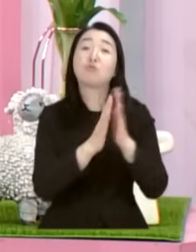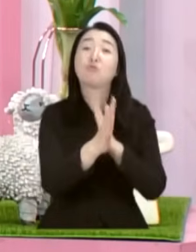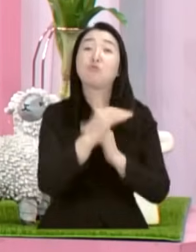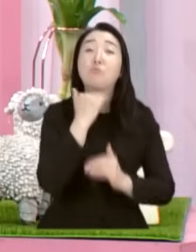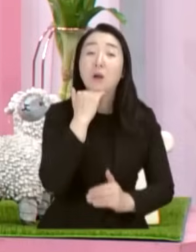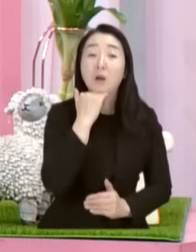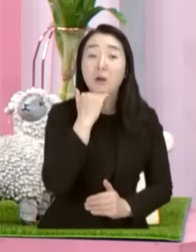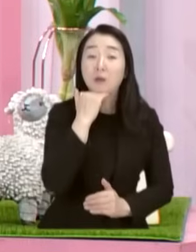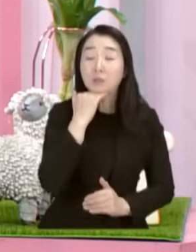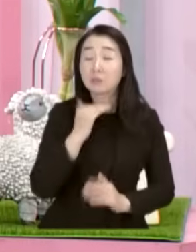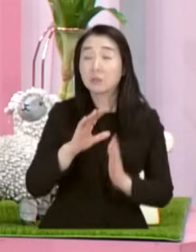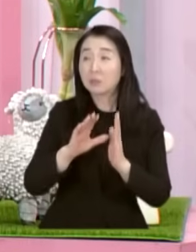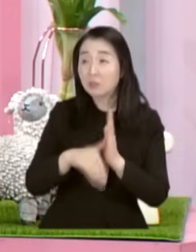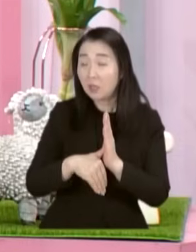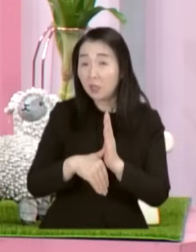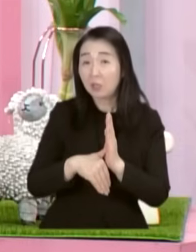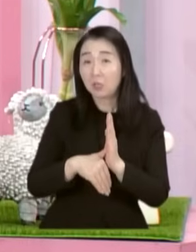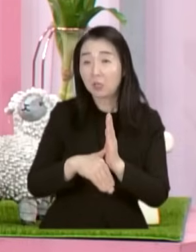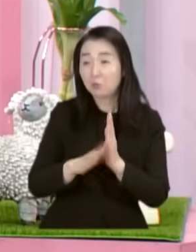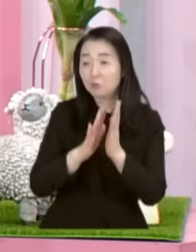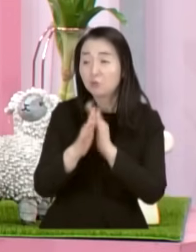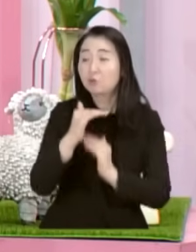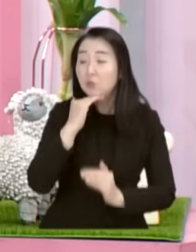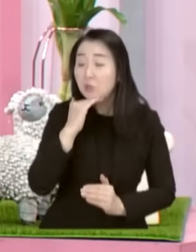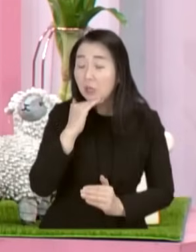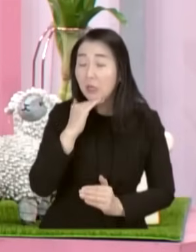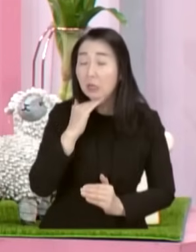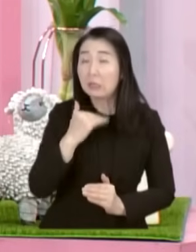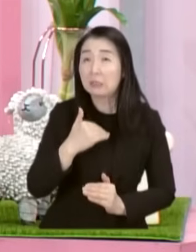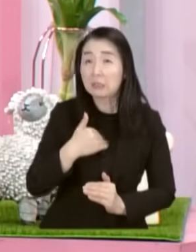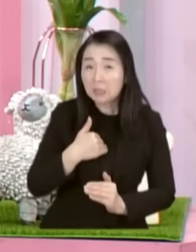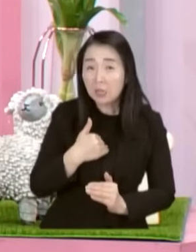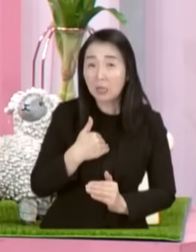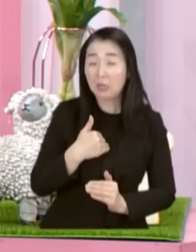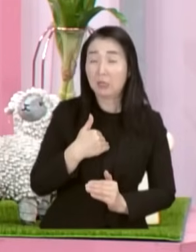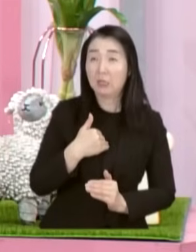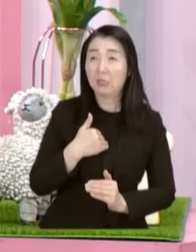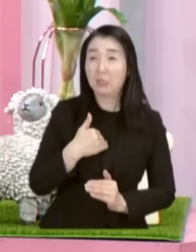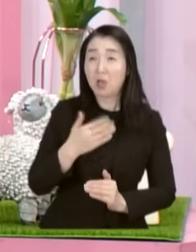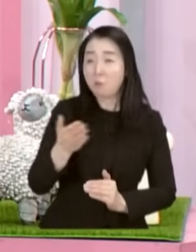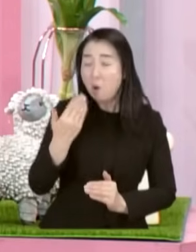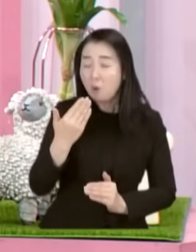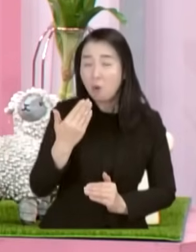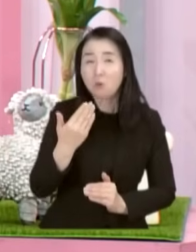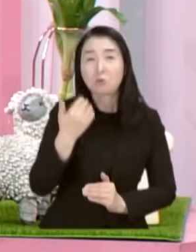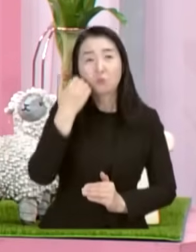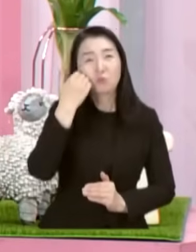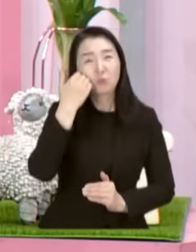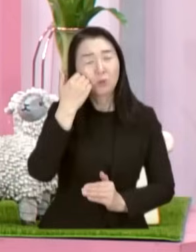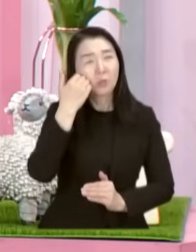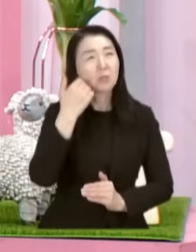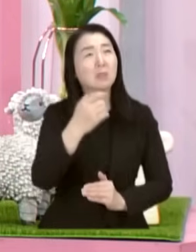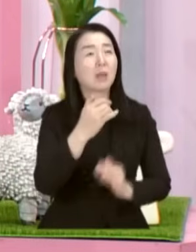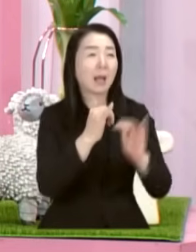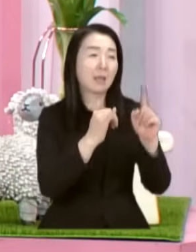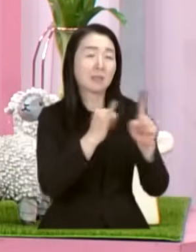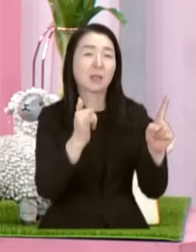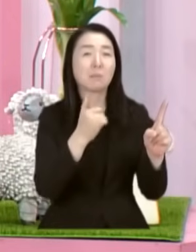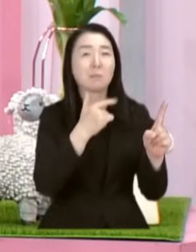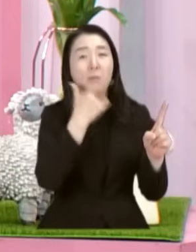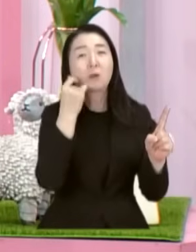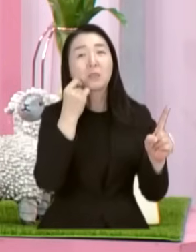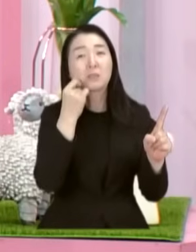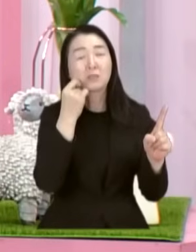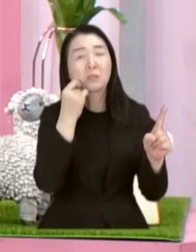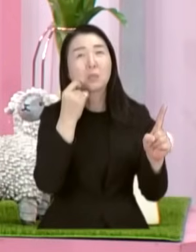섰다가 자기가 먹으면 누군가 늘 와서 먹는 한 사람이 못 먹을까 봐. 요즘은 누구나 와도 먹지만 그때는